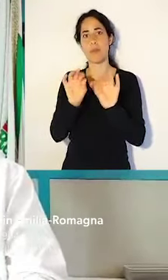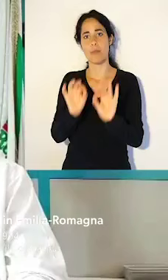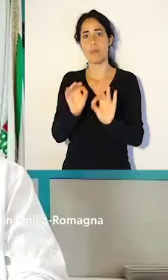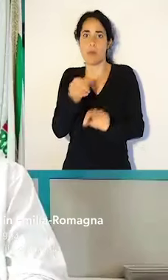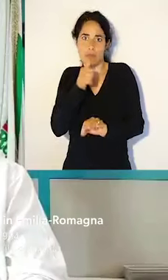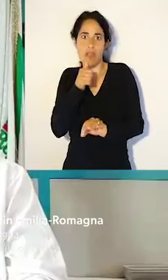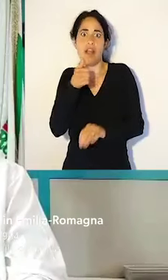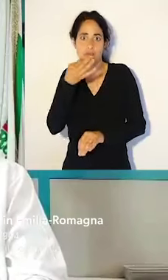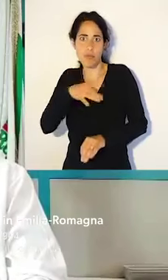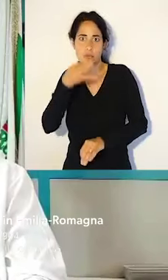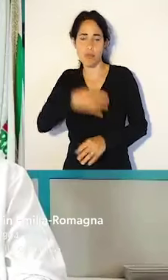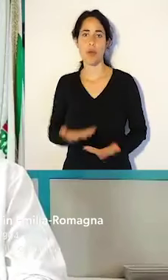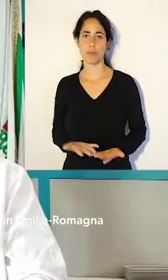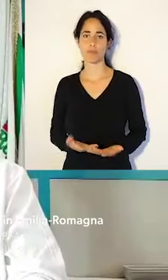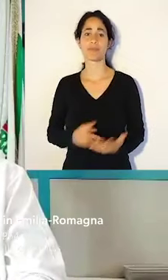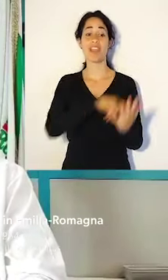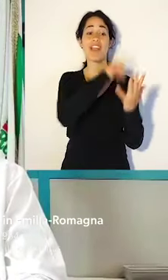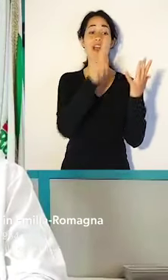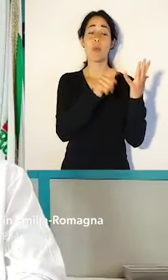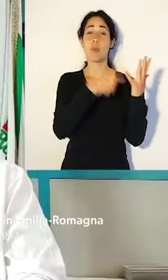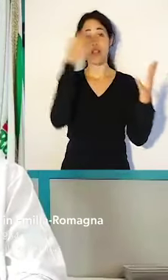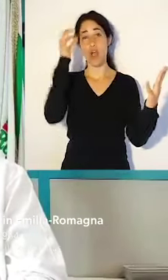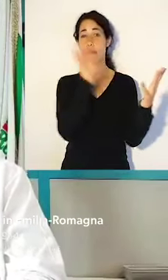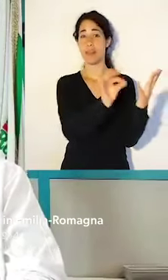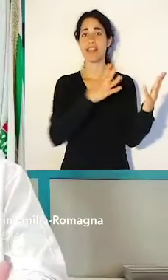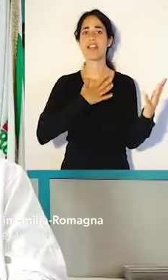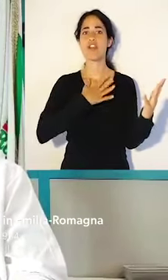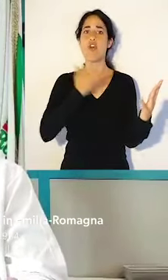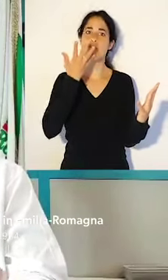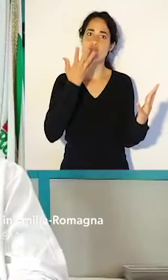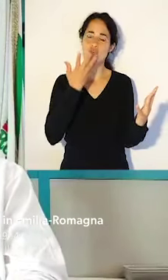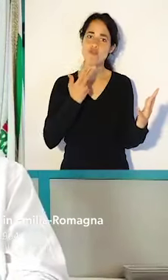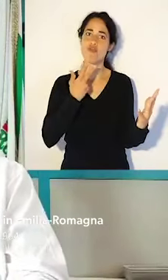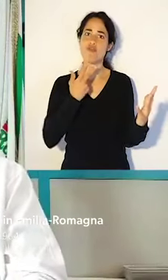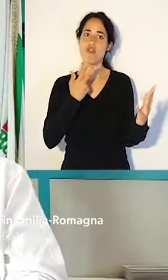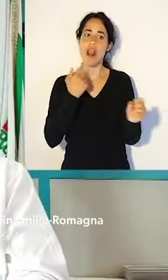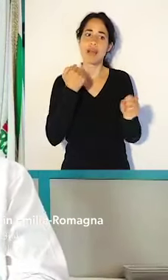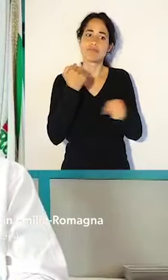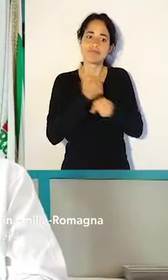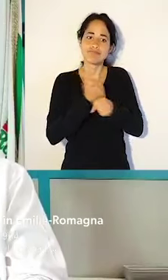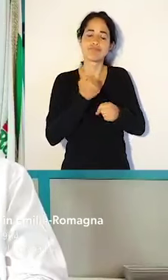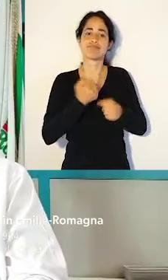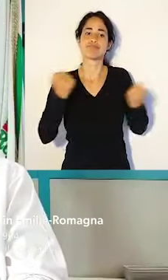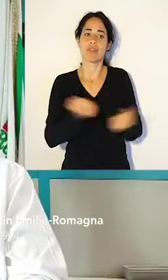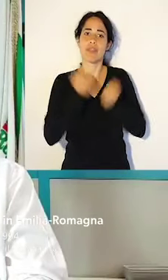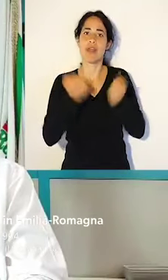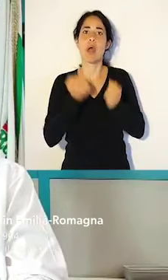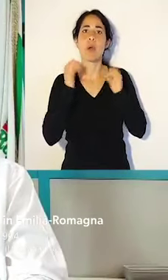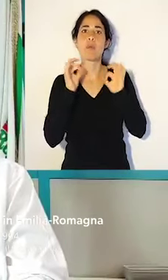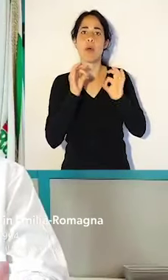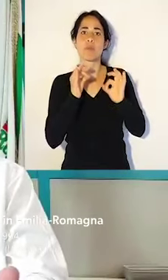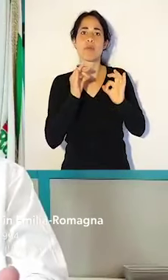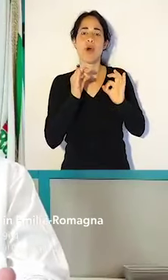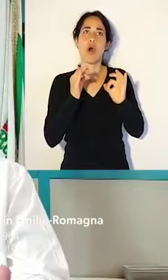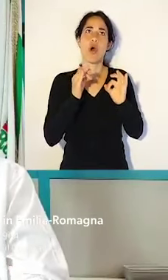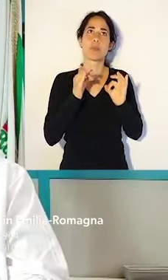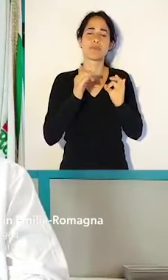delle prestazioni sanitarie interrotte. Si stanno facendo. Io vi chiedo